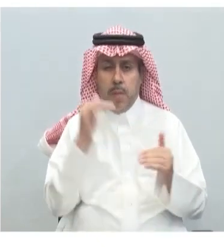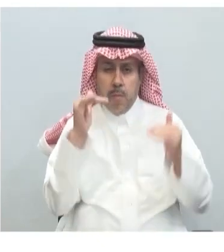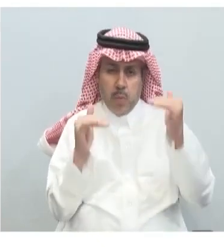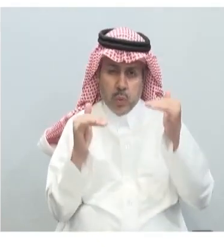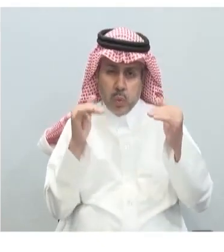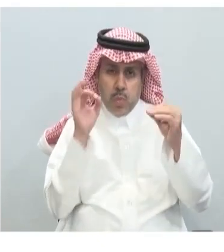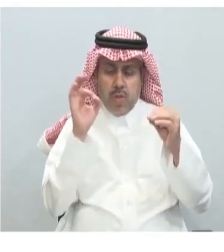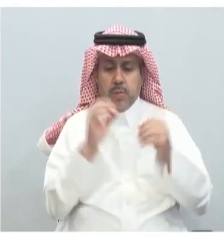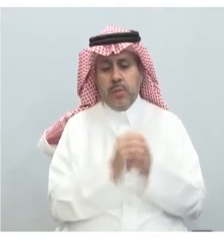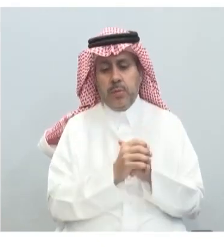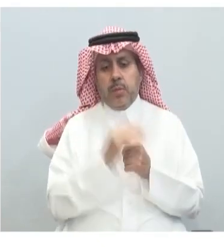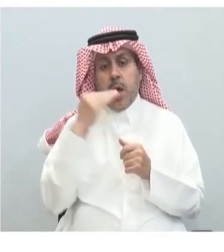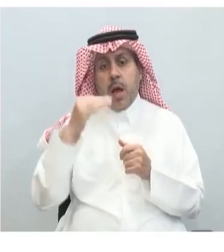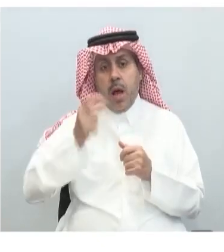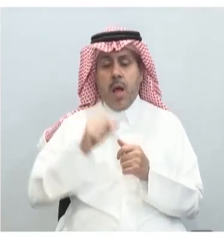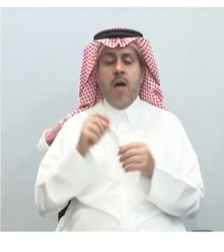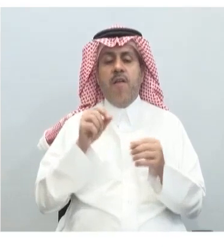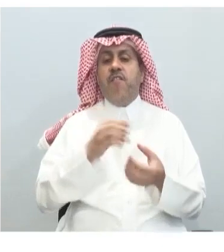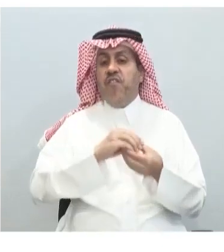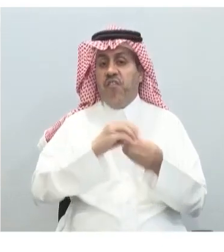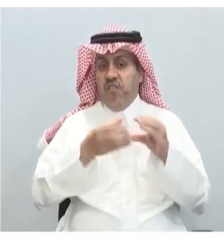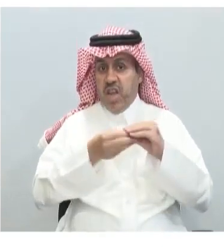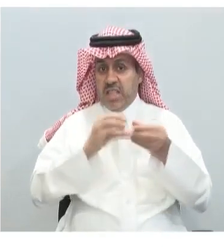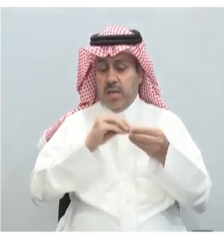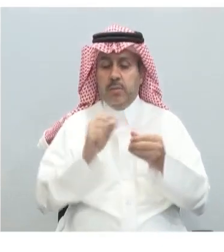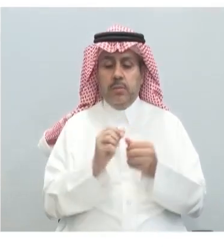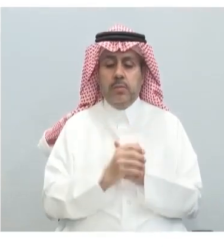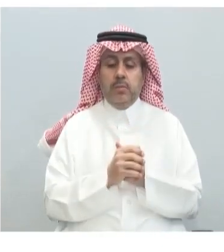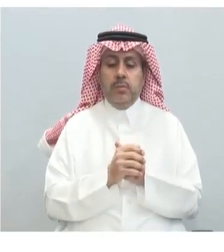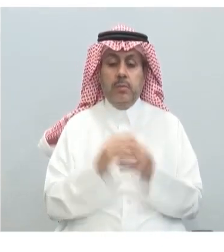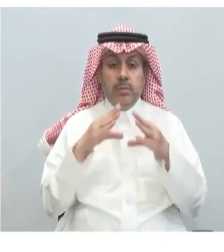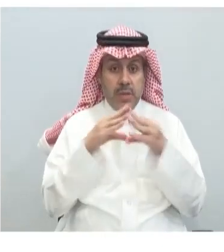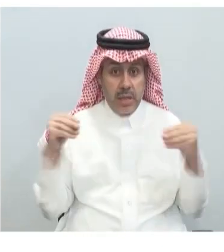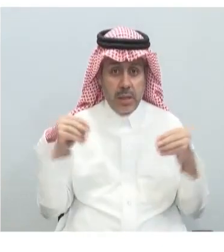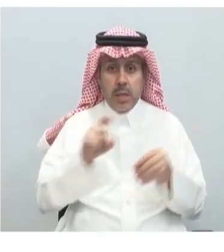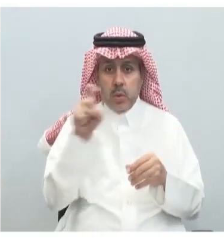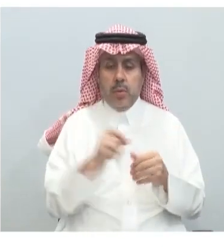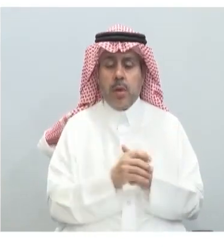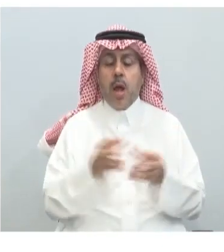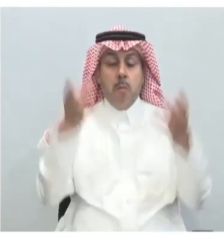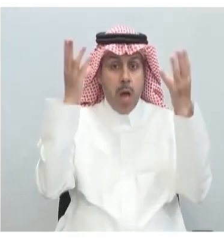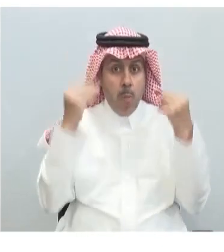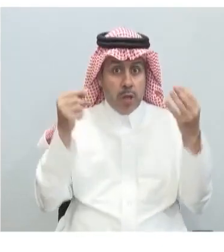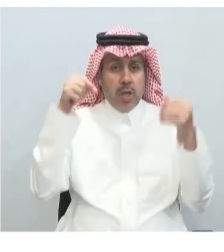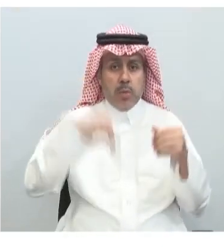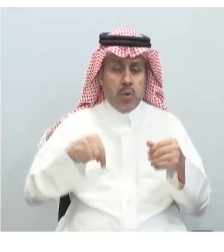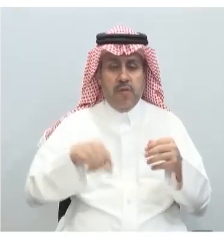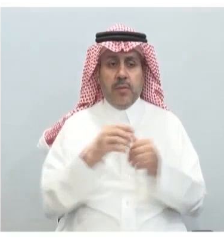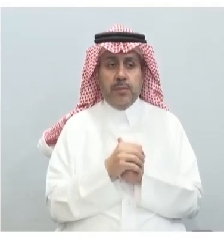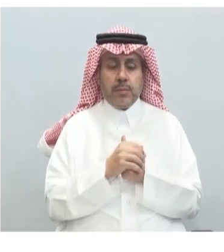ونت نكتب ايضا الحاله الفيزيائيه لها لنرى الان تحليل المساله ما هي المعلومات الموجوده